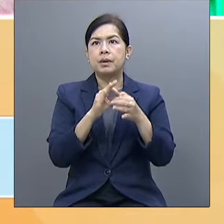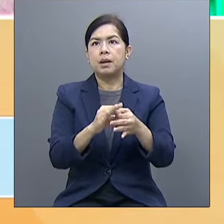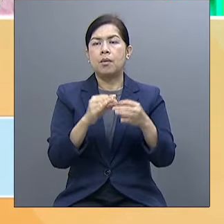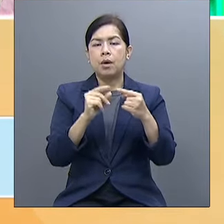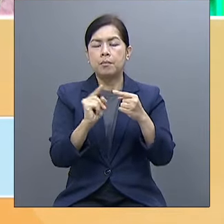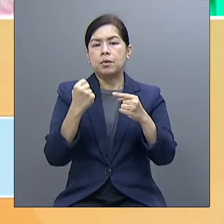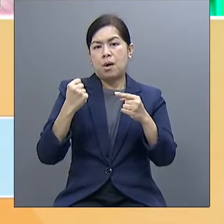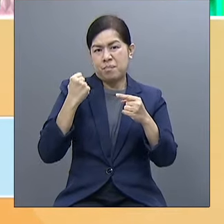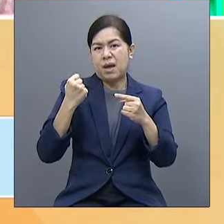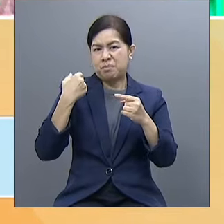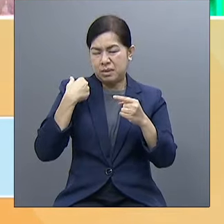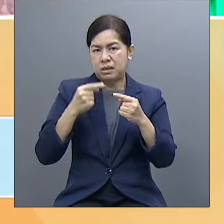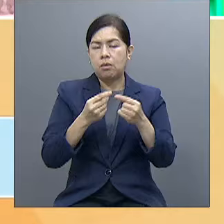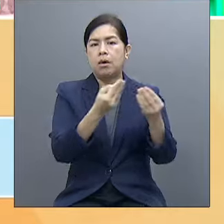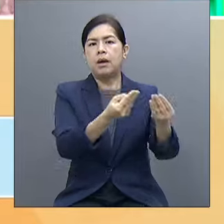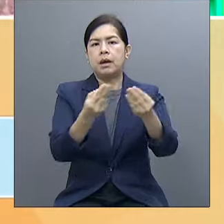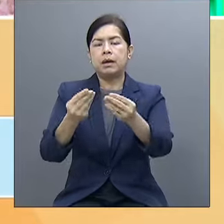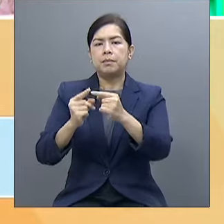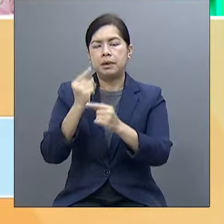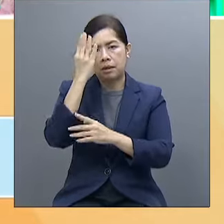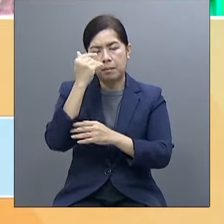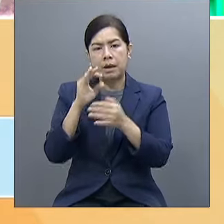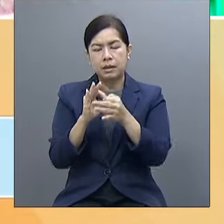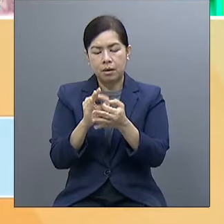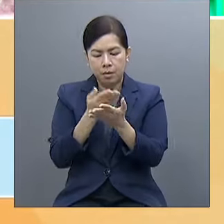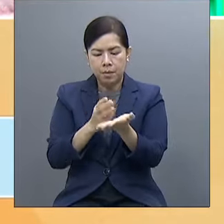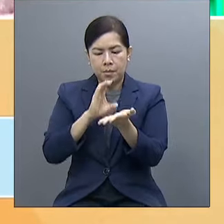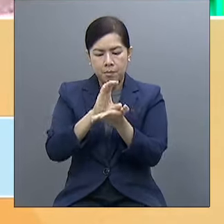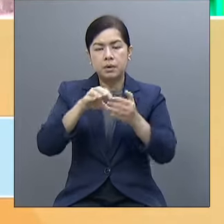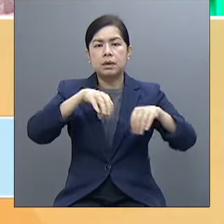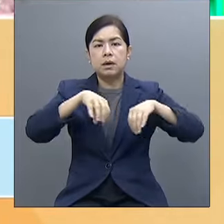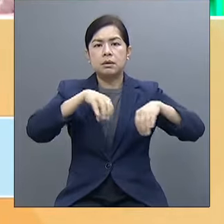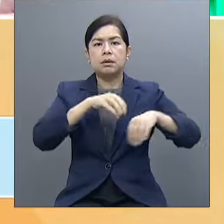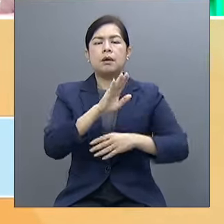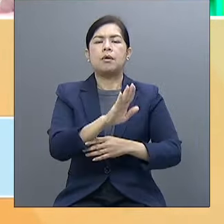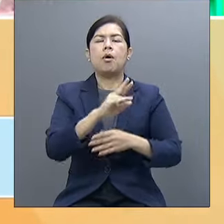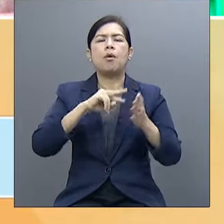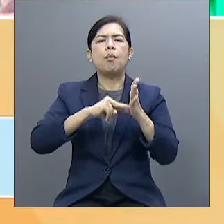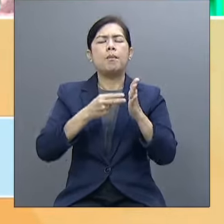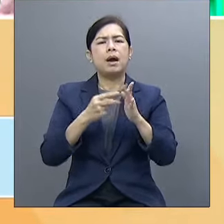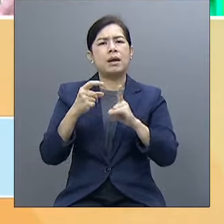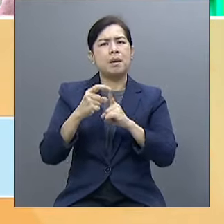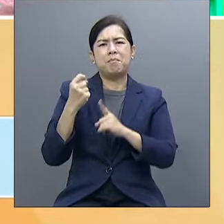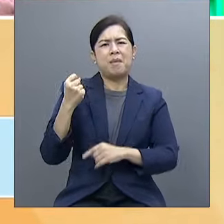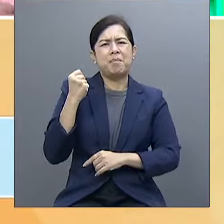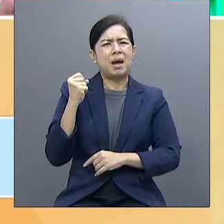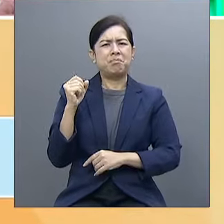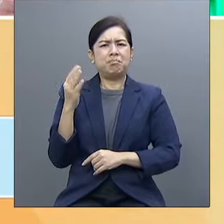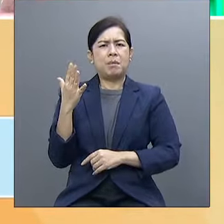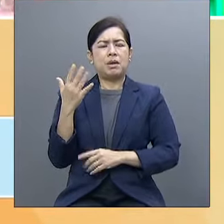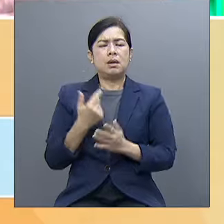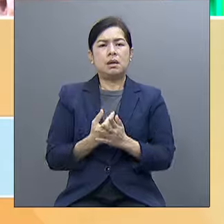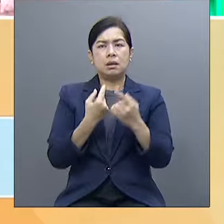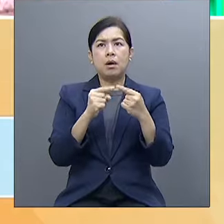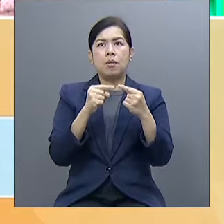ะว่ามันนำมาสู่เรื่องของการกระจายงบประมาณในการบริหารจัดการด้วยทีนี้คำว่าไม่มีอำนาจหน้าที่เนี่ยแต่มีความสมัครใจอยู่บ้างแปลว่า